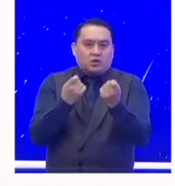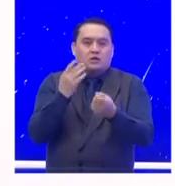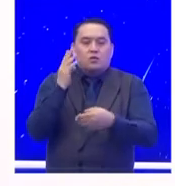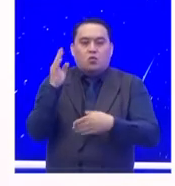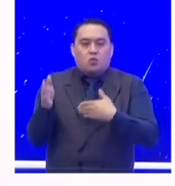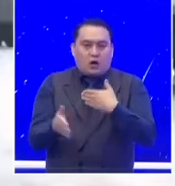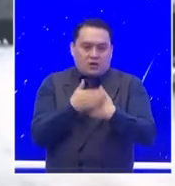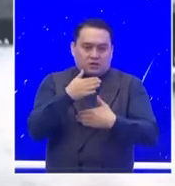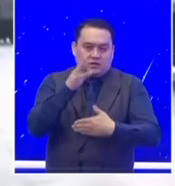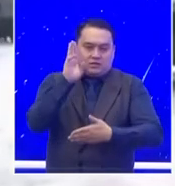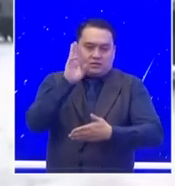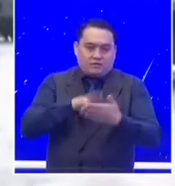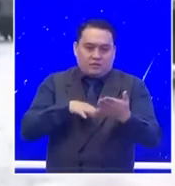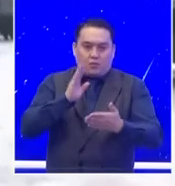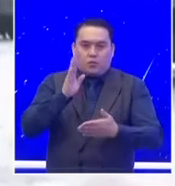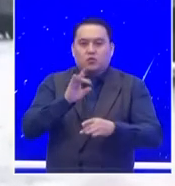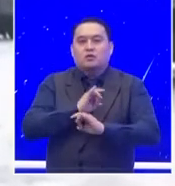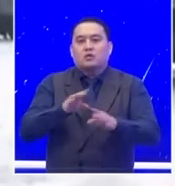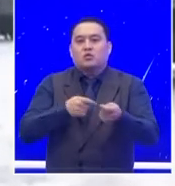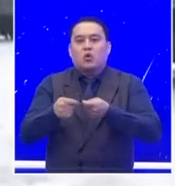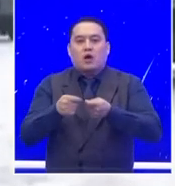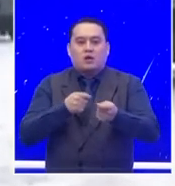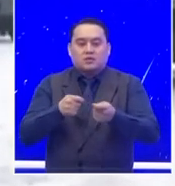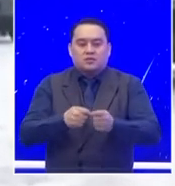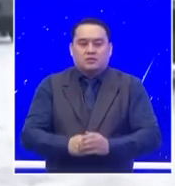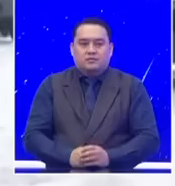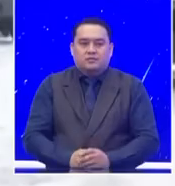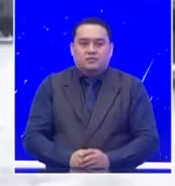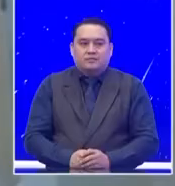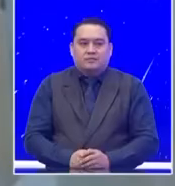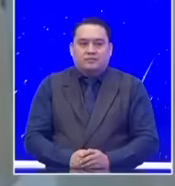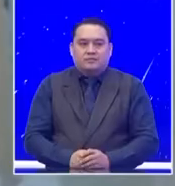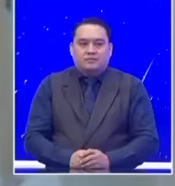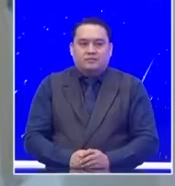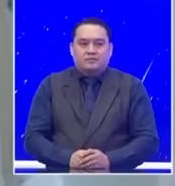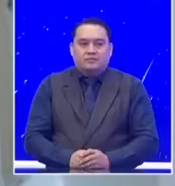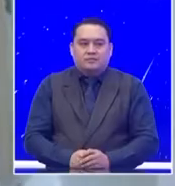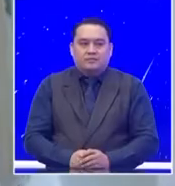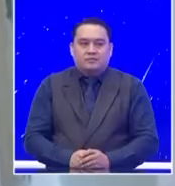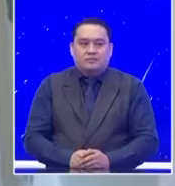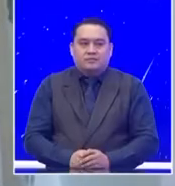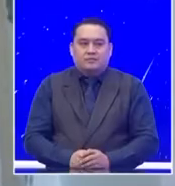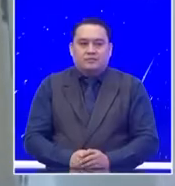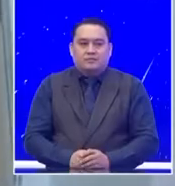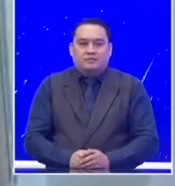предусмотрена уголовная ответственность, добавили в пресс-службе администрации региона.